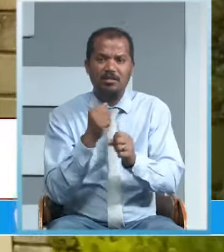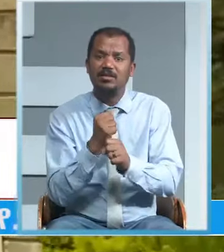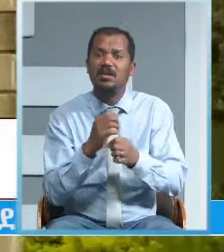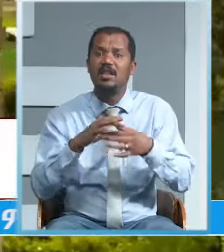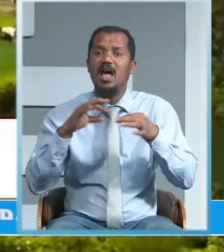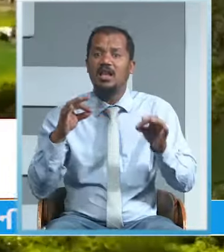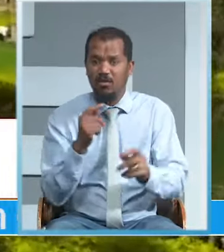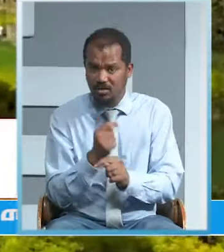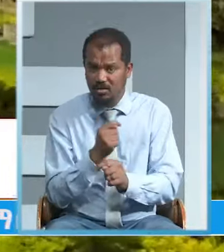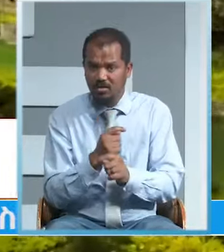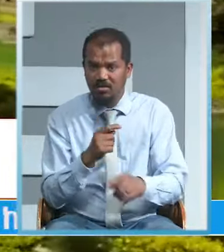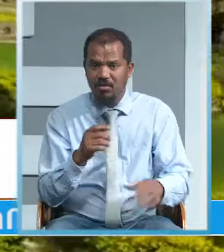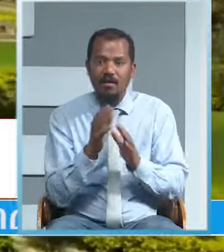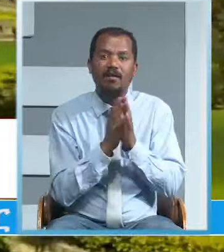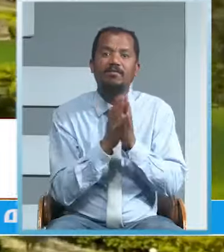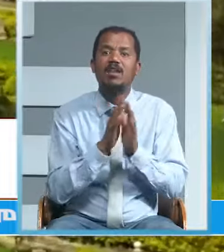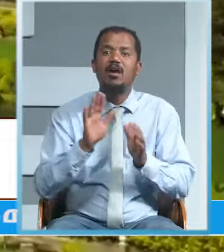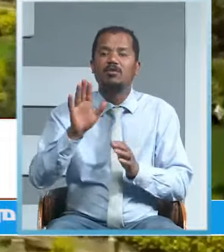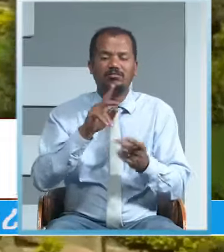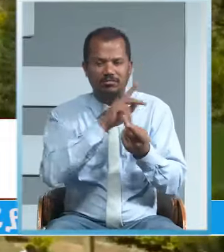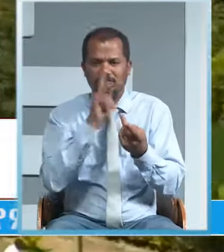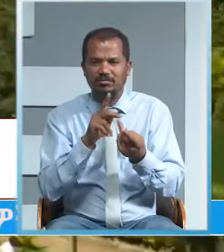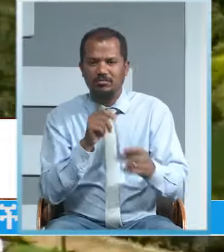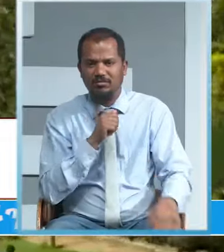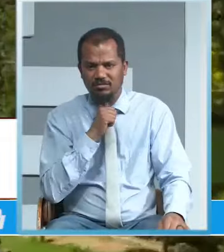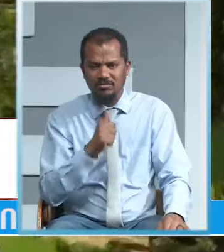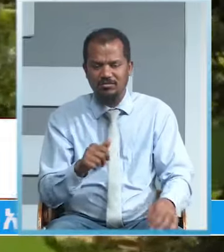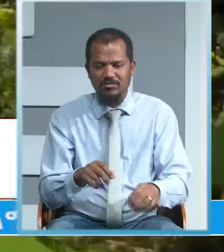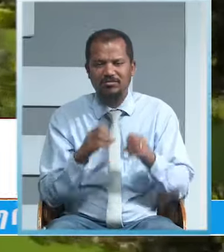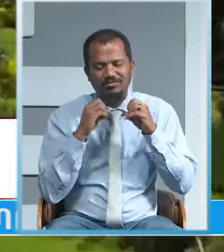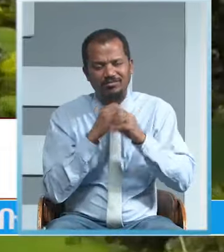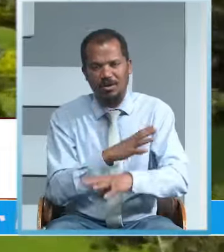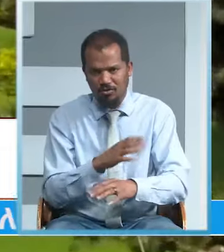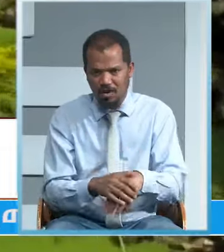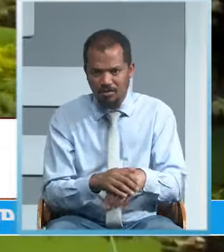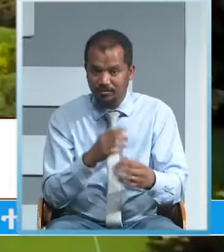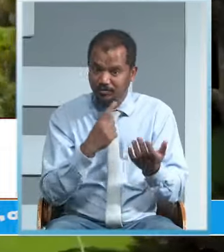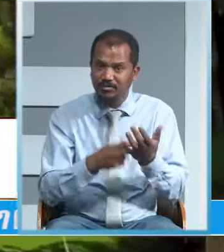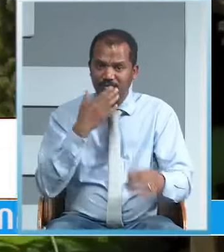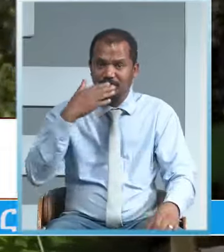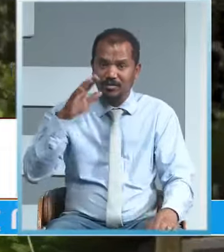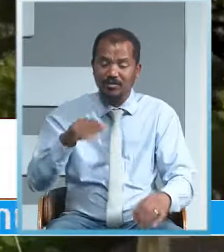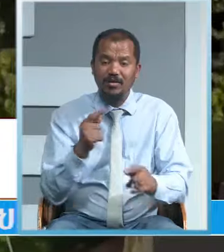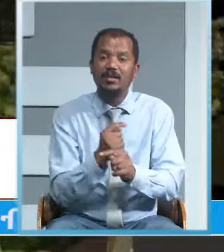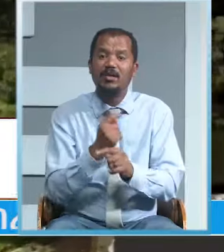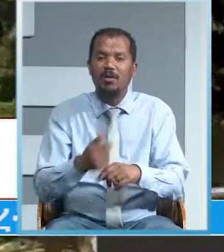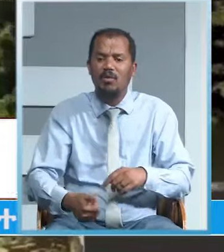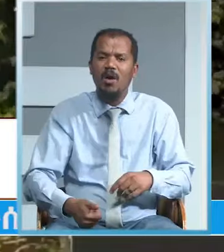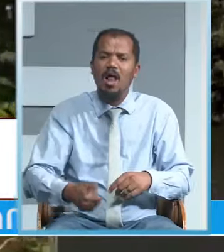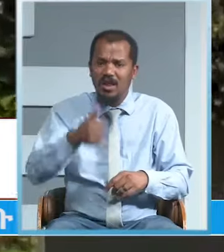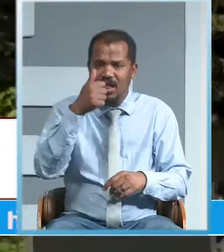ታሪካዊ ተግባር ፍላጎታቸው ሳይሳካ መክኗል ብሏል። የዚህ እኩይ ተግባሩ